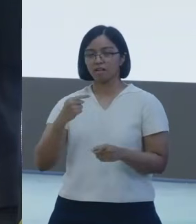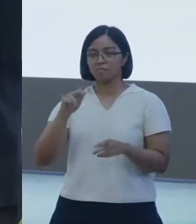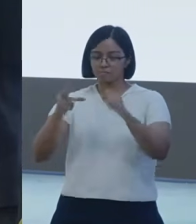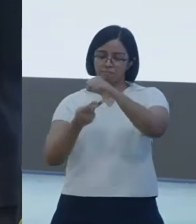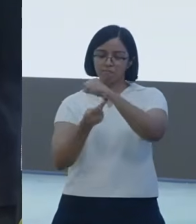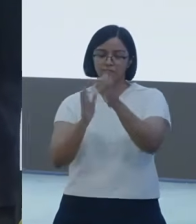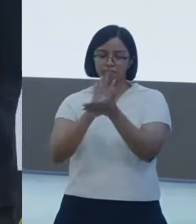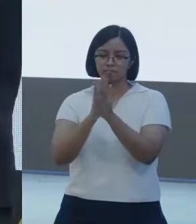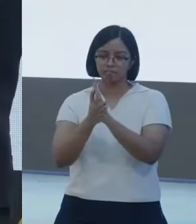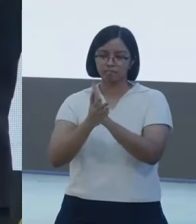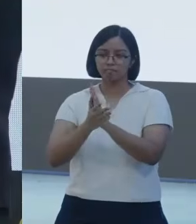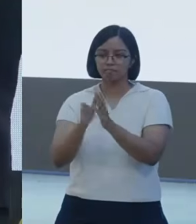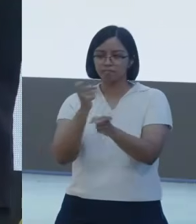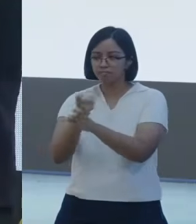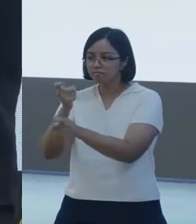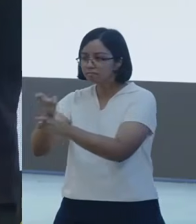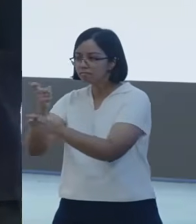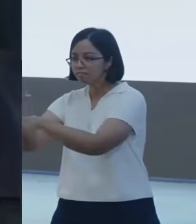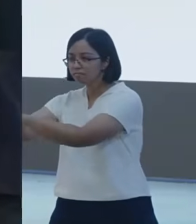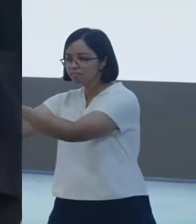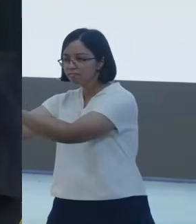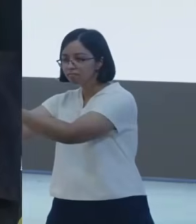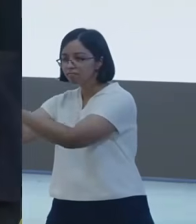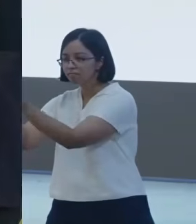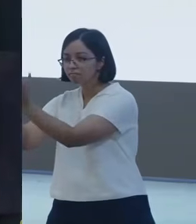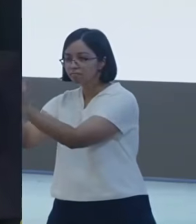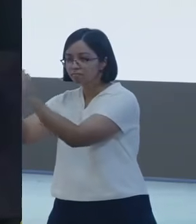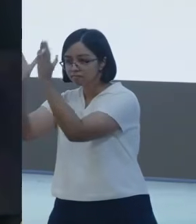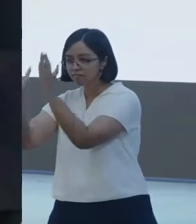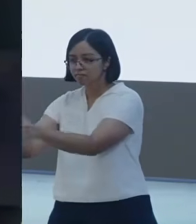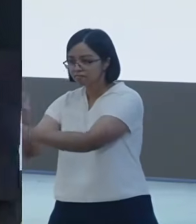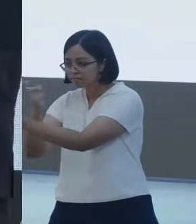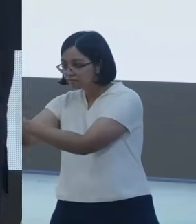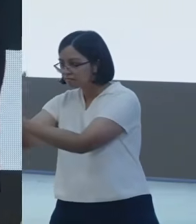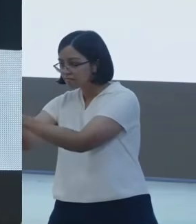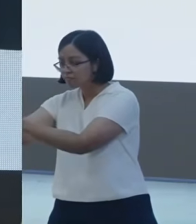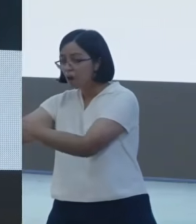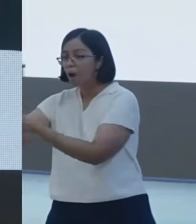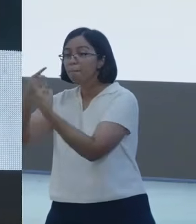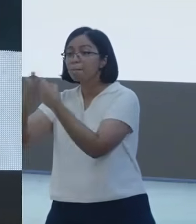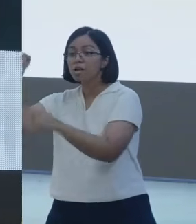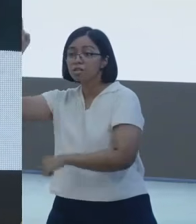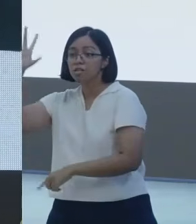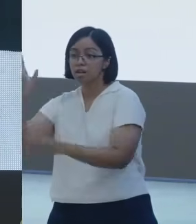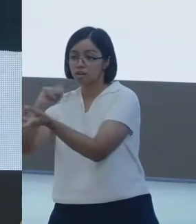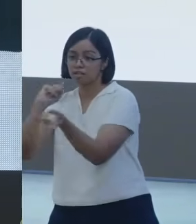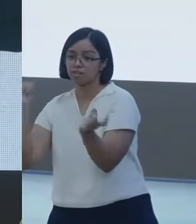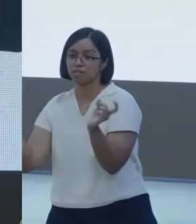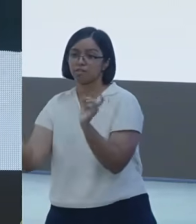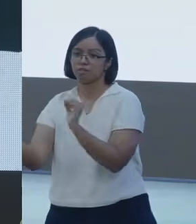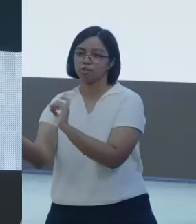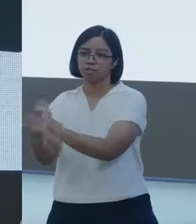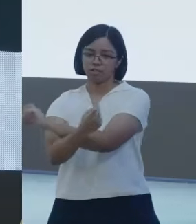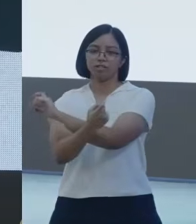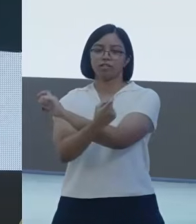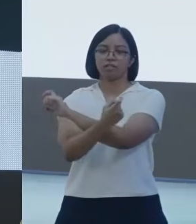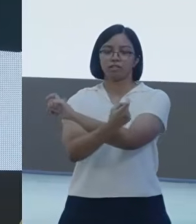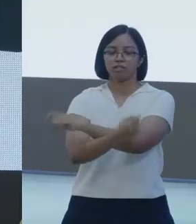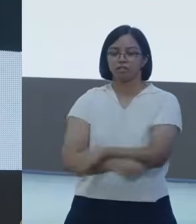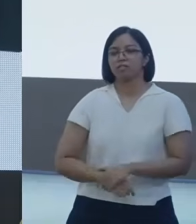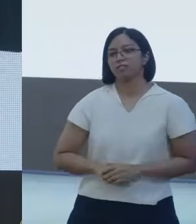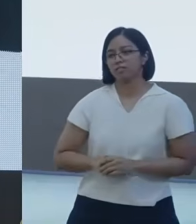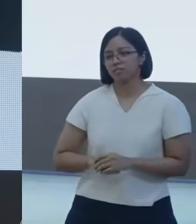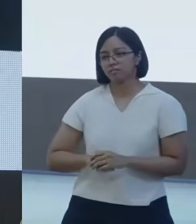church. Sabi niya, binago siya ng Panginoon. Kaya dun sa kanyang testimonya na yon sa Acts